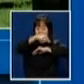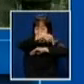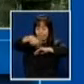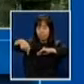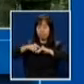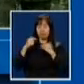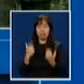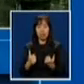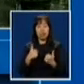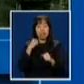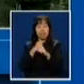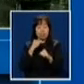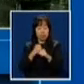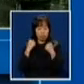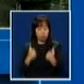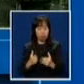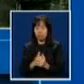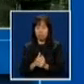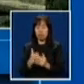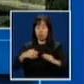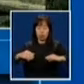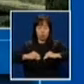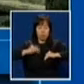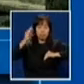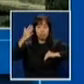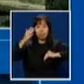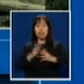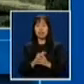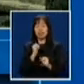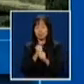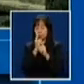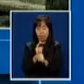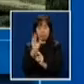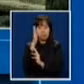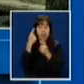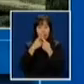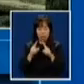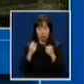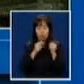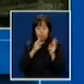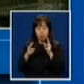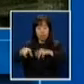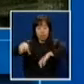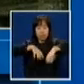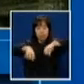ทุกหน่วยงานที่ปฏิบัติอยู่ในขณะนี้เนี่ยไม่ได้มีการยอมรับแผนที่นะครับแต่การดำเนินการในการที่